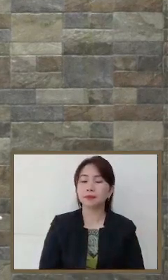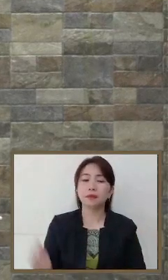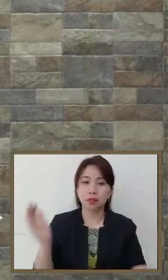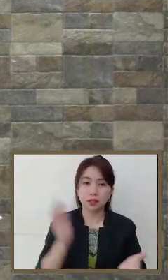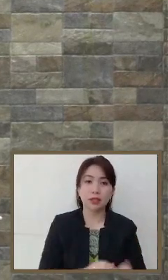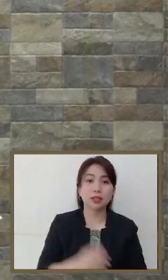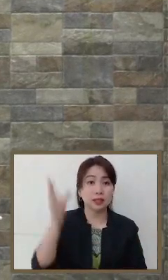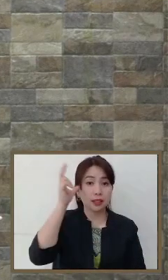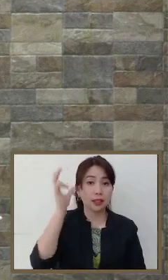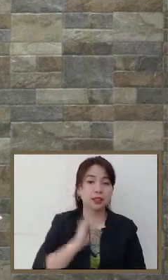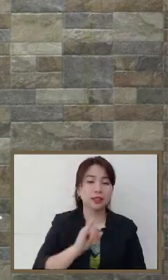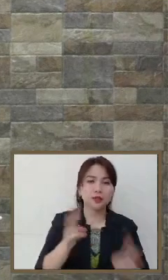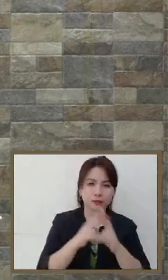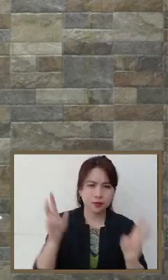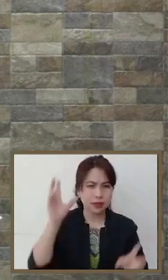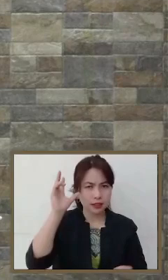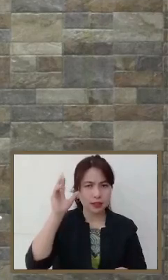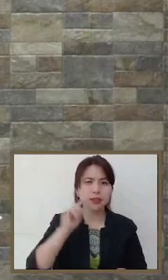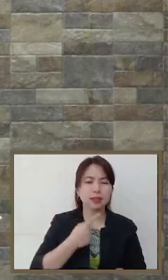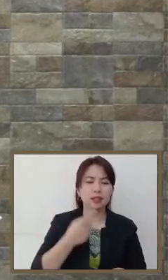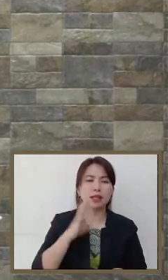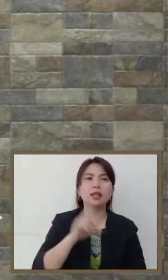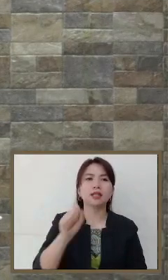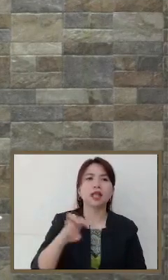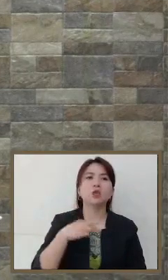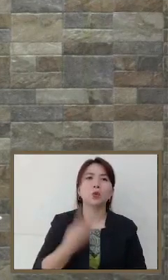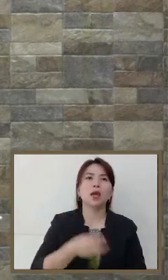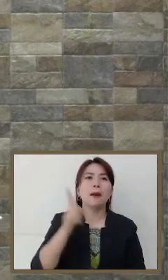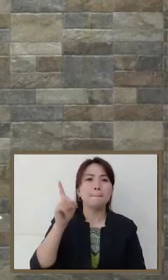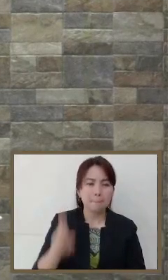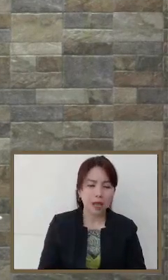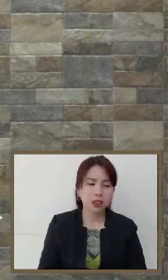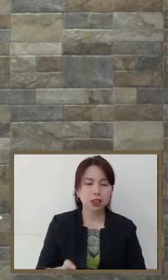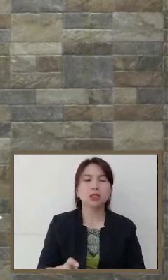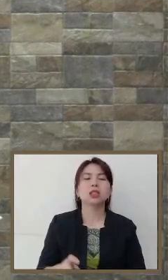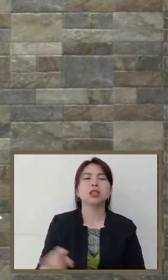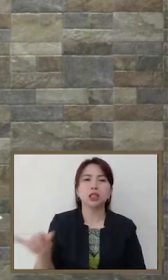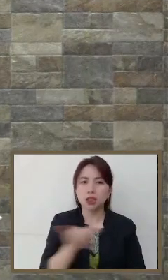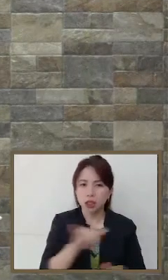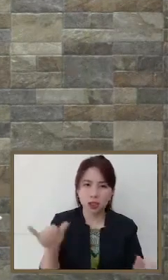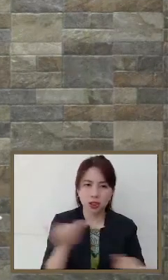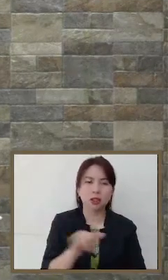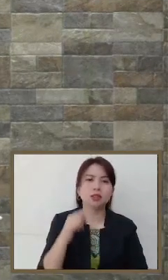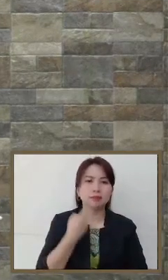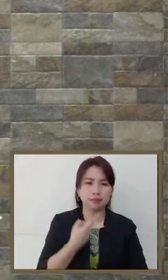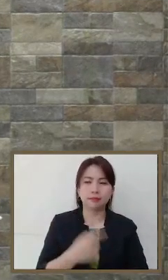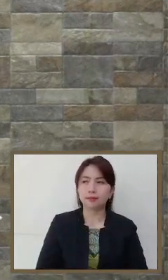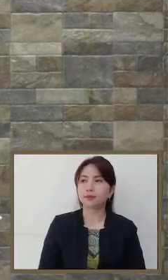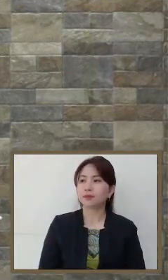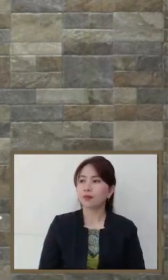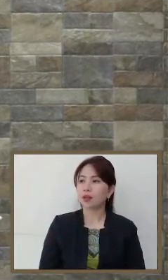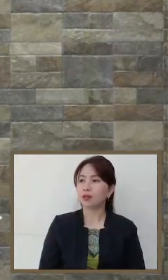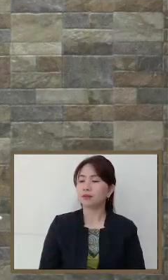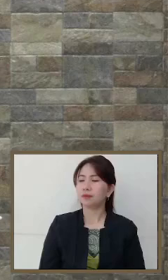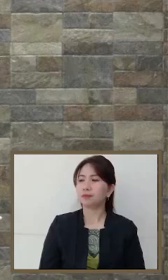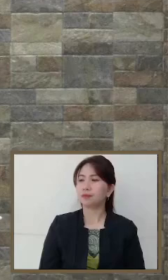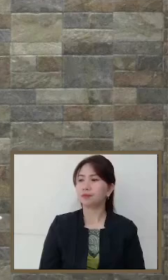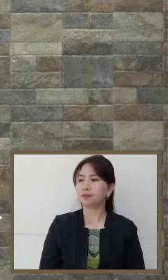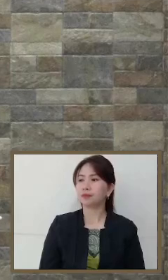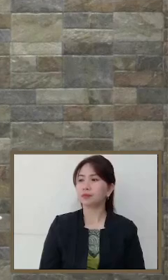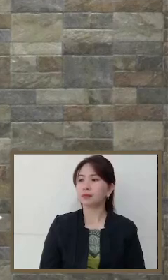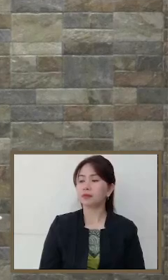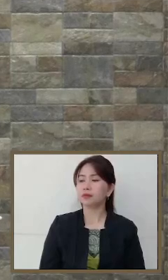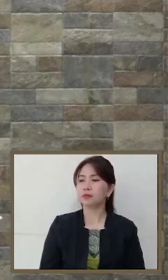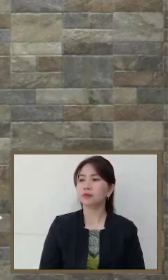diyablo at kailangan din natin maging seryoso mga kapatid seryosohin natin mga kapatid ang pagkilala natin sa ating Diyos at